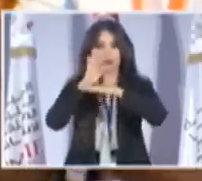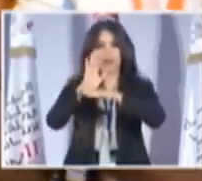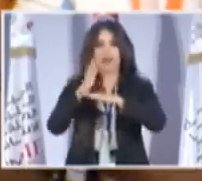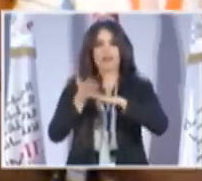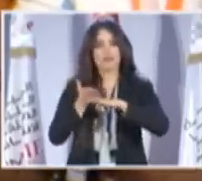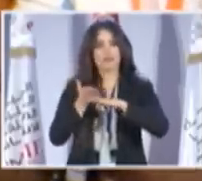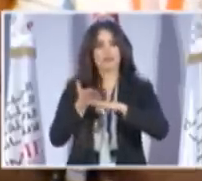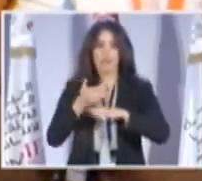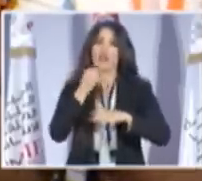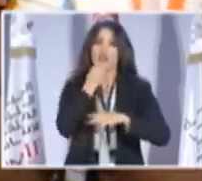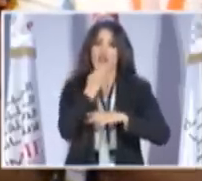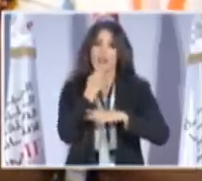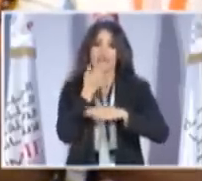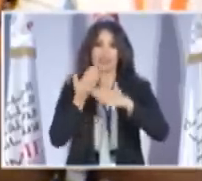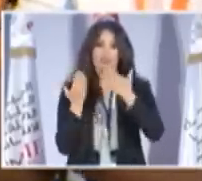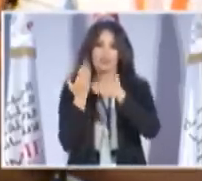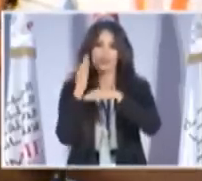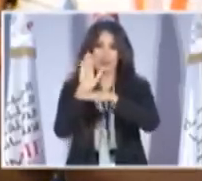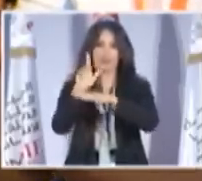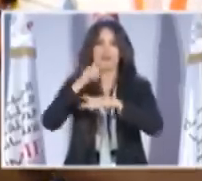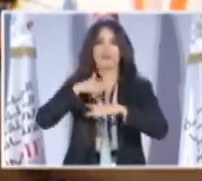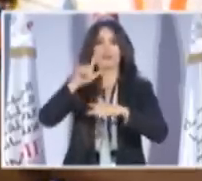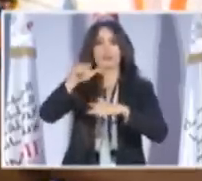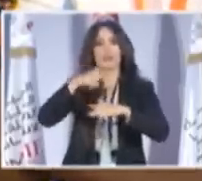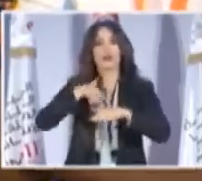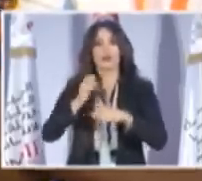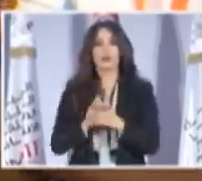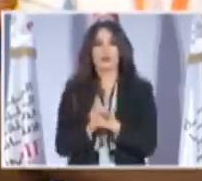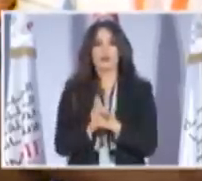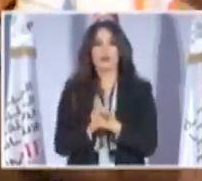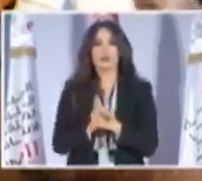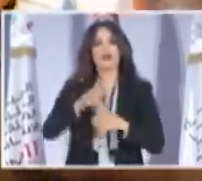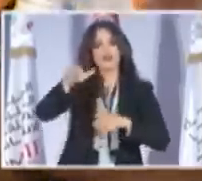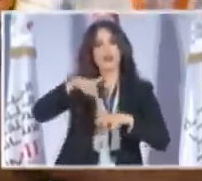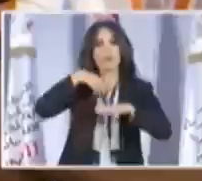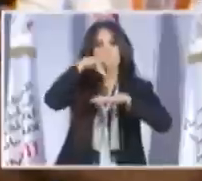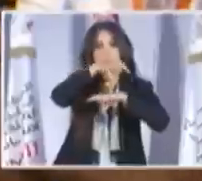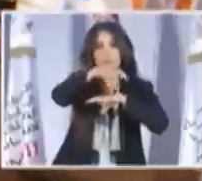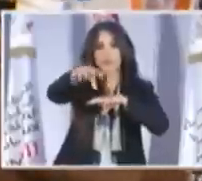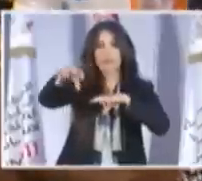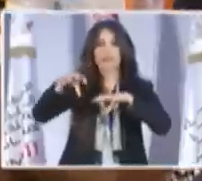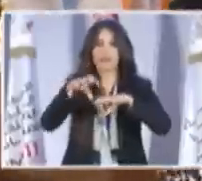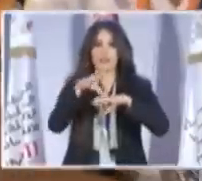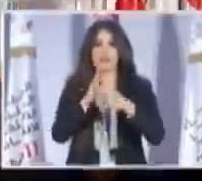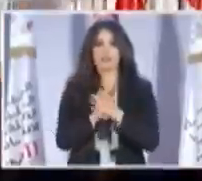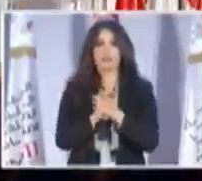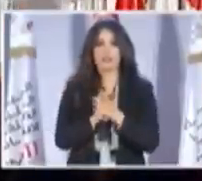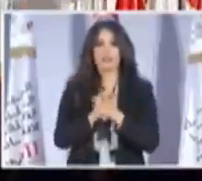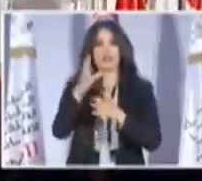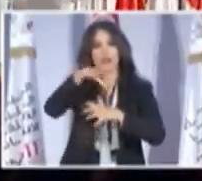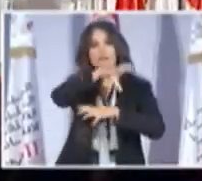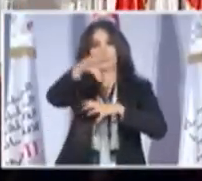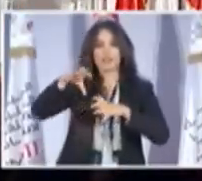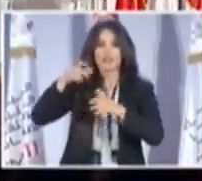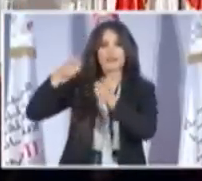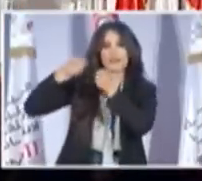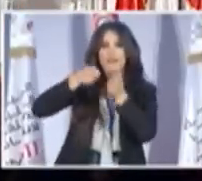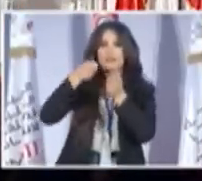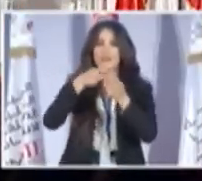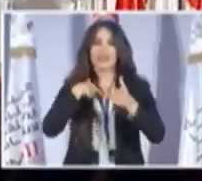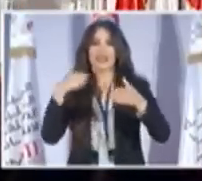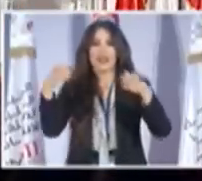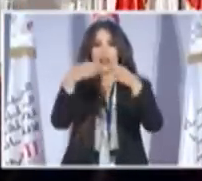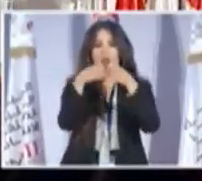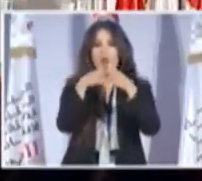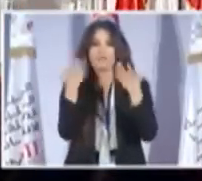اليوم من وجود مراكز الضغط او ما يسمى بمراكز الضغط المالي والحزبي في بعض وسائل